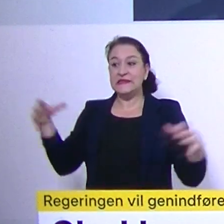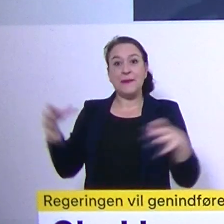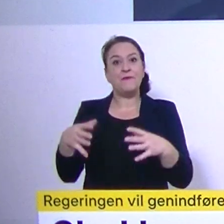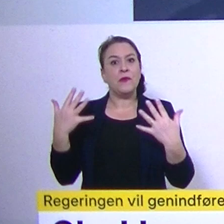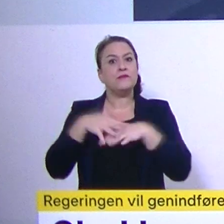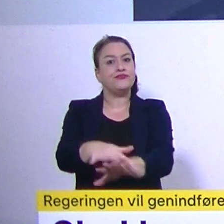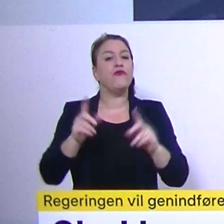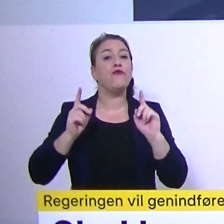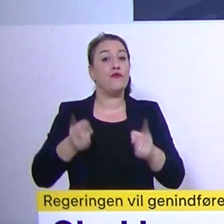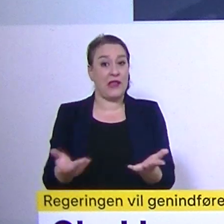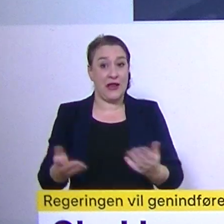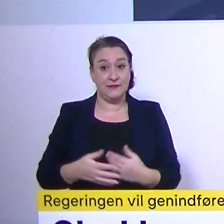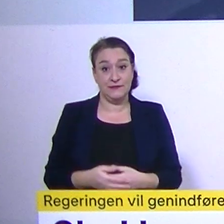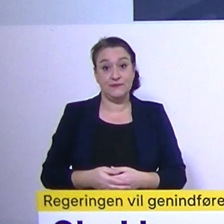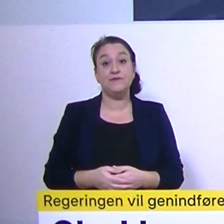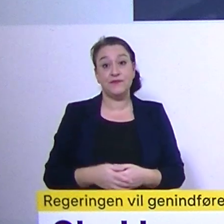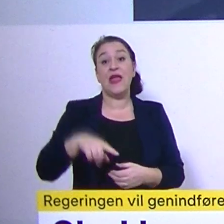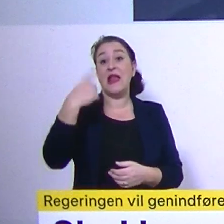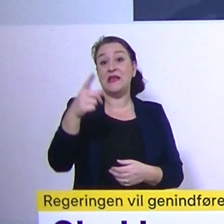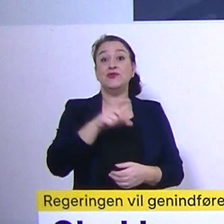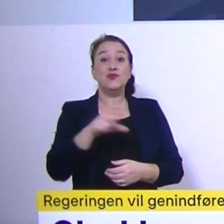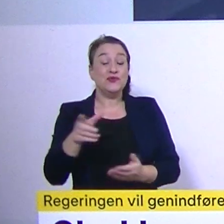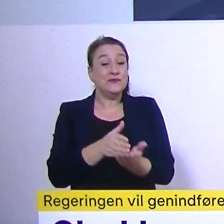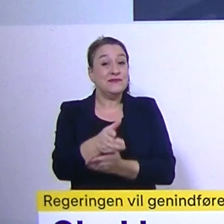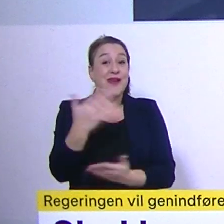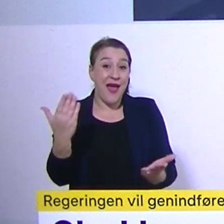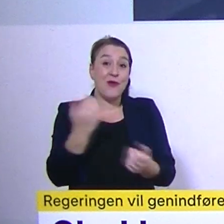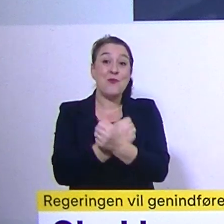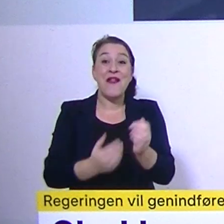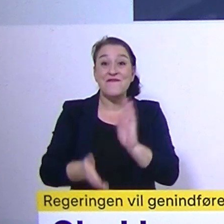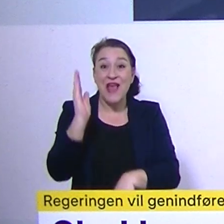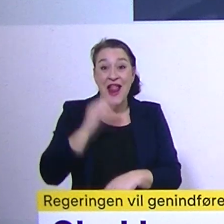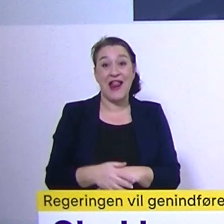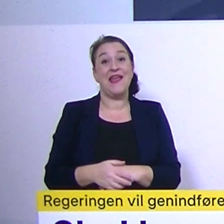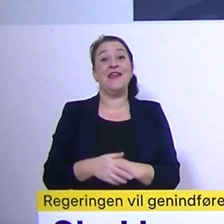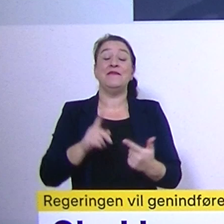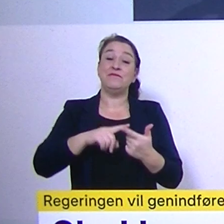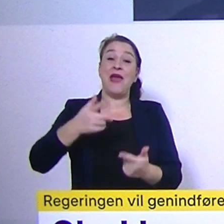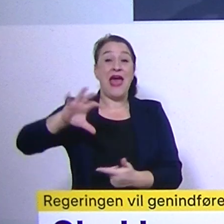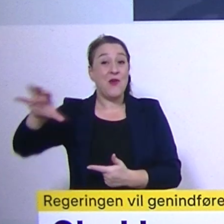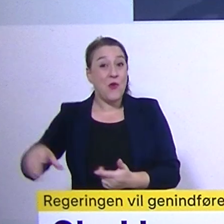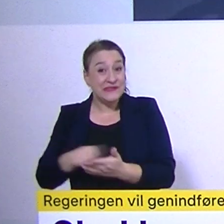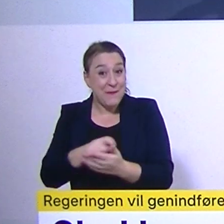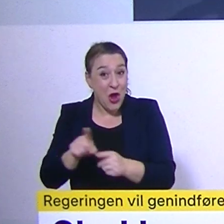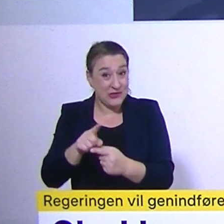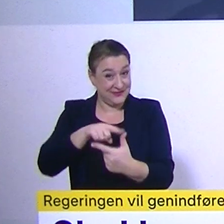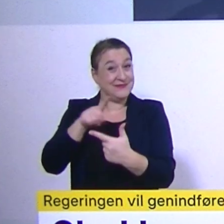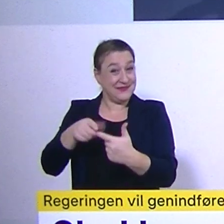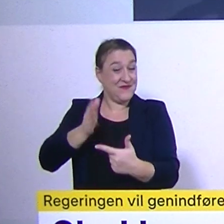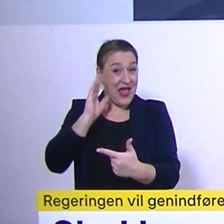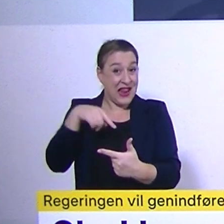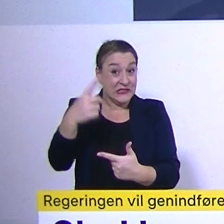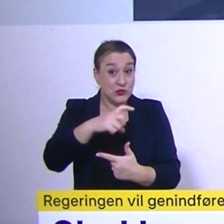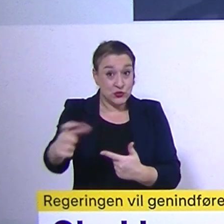næste uge, der går vi til valg i Danmark. Vi skal stemme både til kommuner og regioner. Og det er selvfølgelig